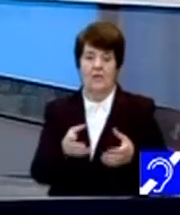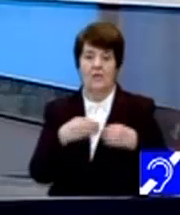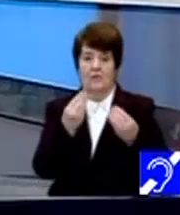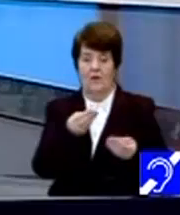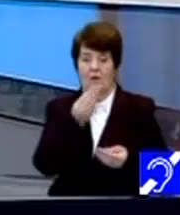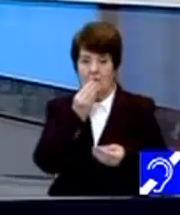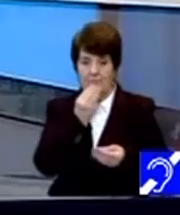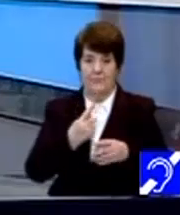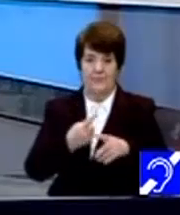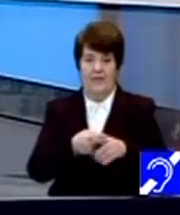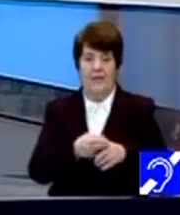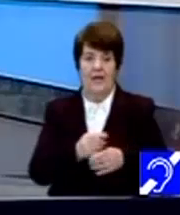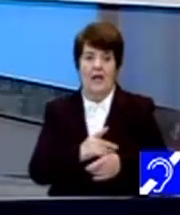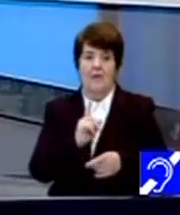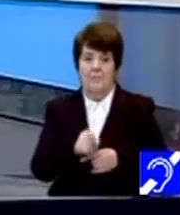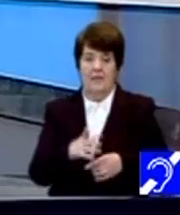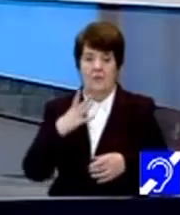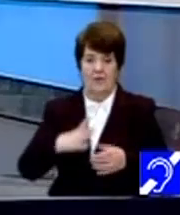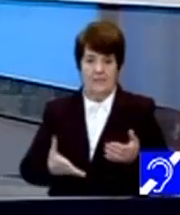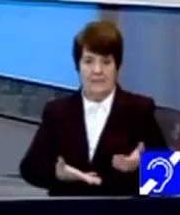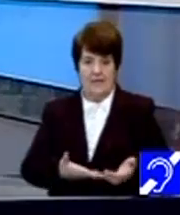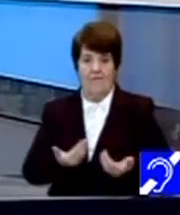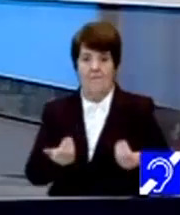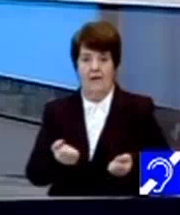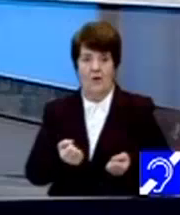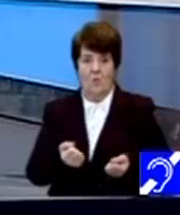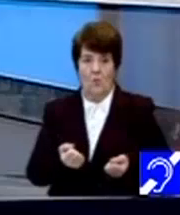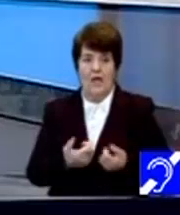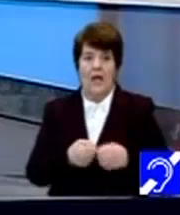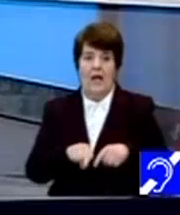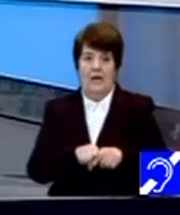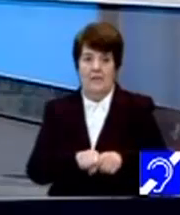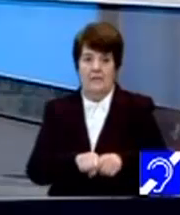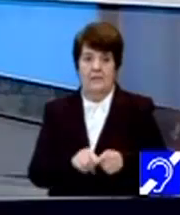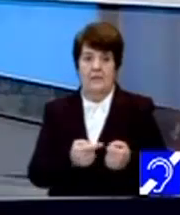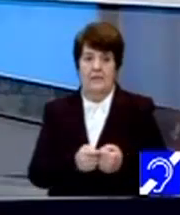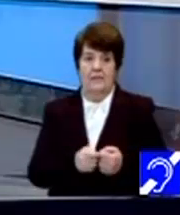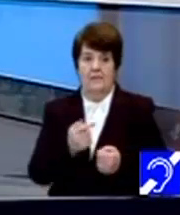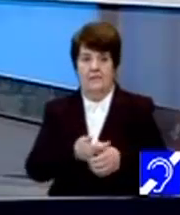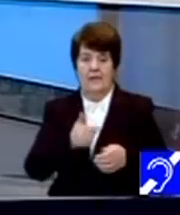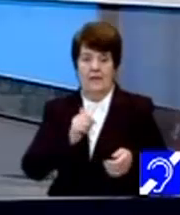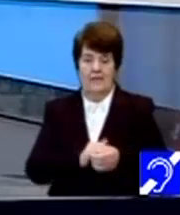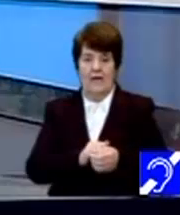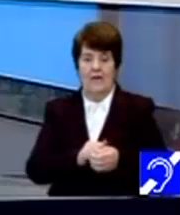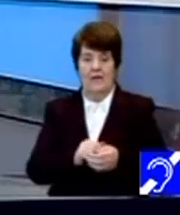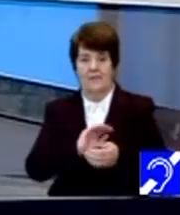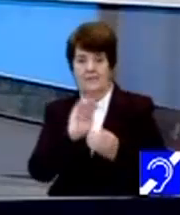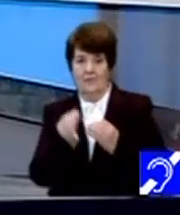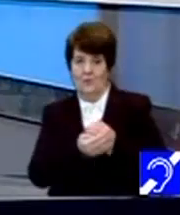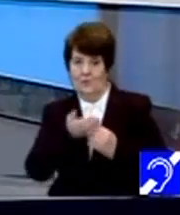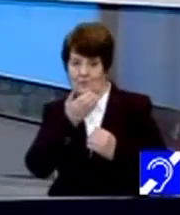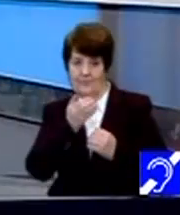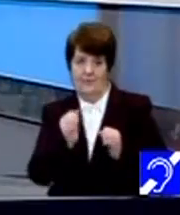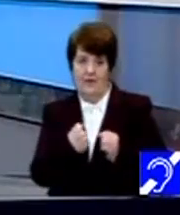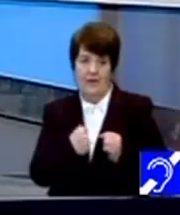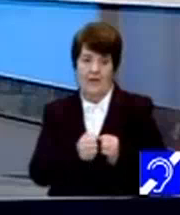vietăți vor primi un surplus de hrană bogată în nutrienți pentru a rezista frigului. Și așa cum fac în natură, necuvântătoarele se retrag în ascunzișuri,